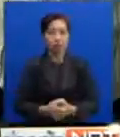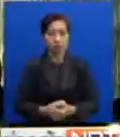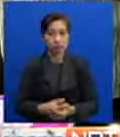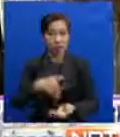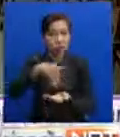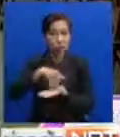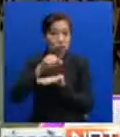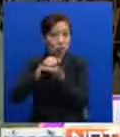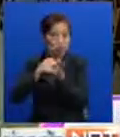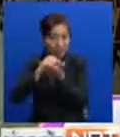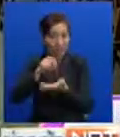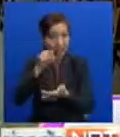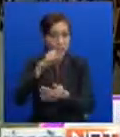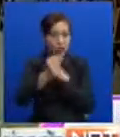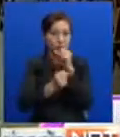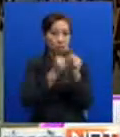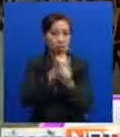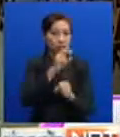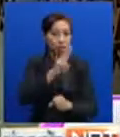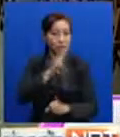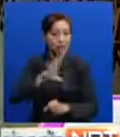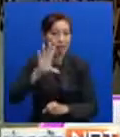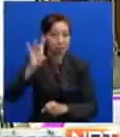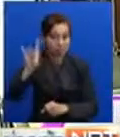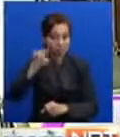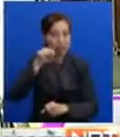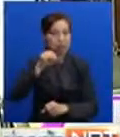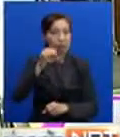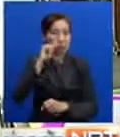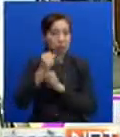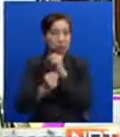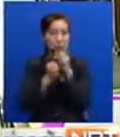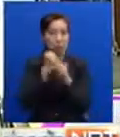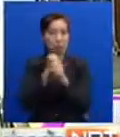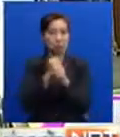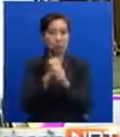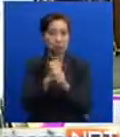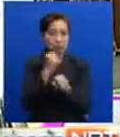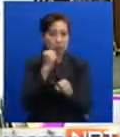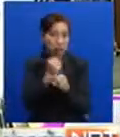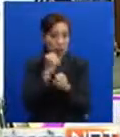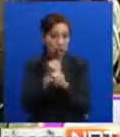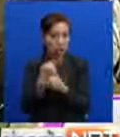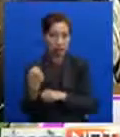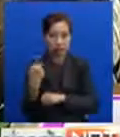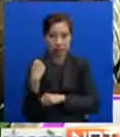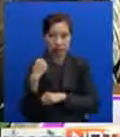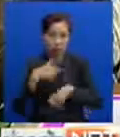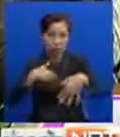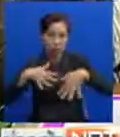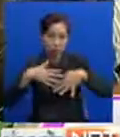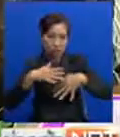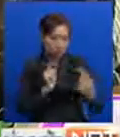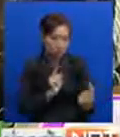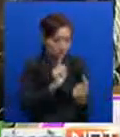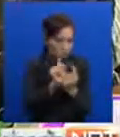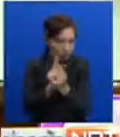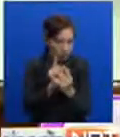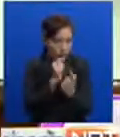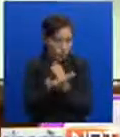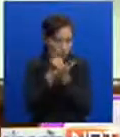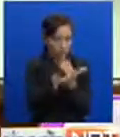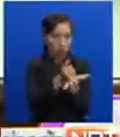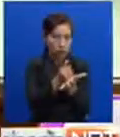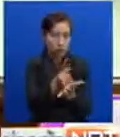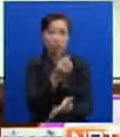ประชาชนในปี 2558 จึงเป็นปีของการยกระดับการทำงานให้เข้มข้นและเข้าถึงประชาชนที่มีความเดือดร้อนได้มาก